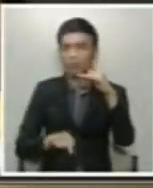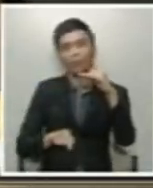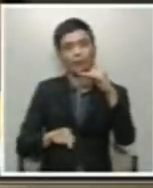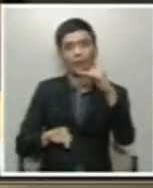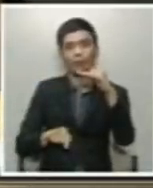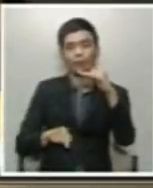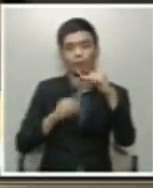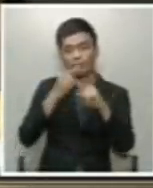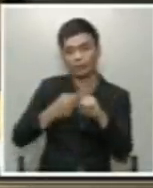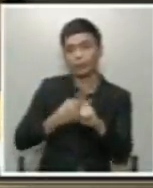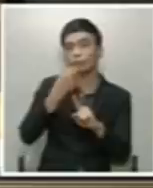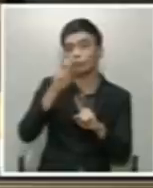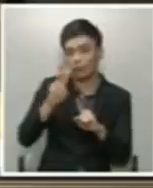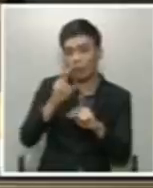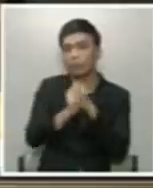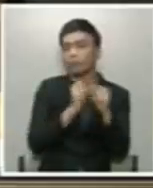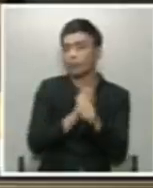ต่เดือนธันวาคม